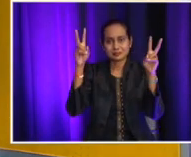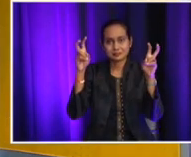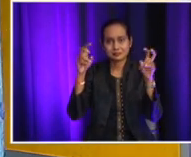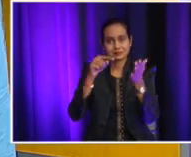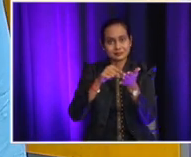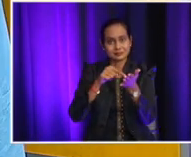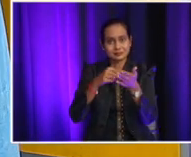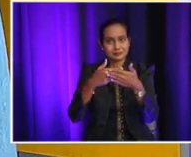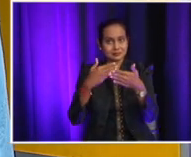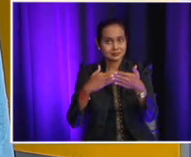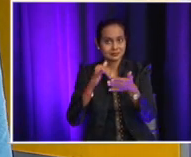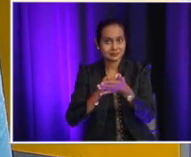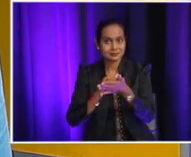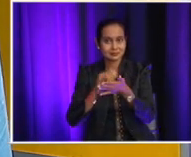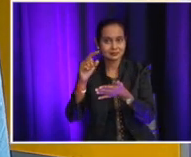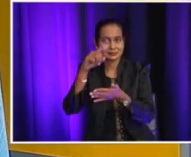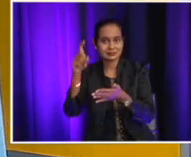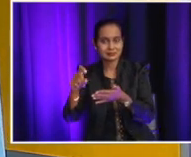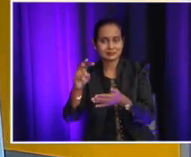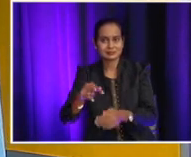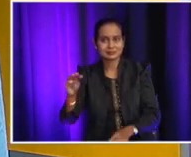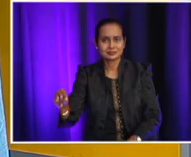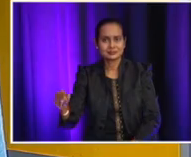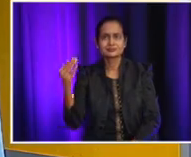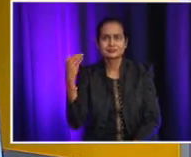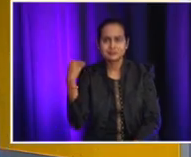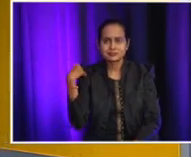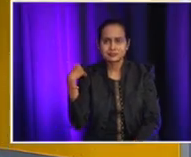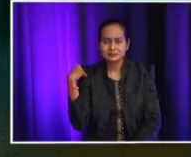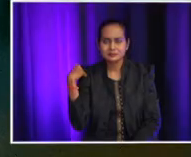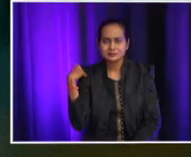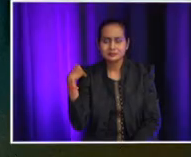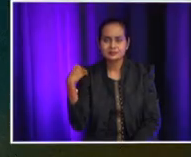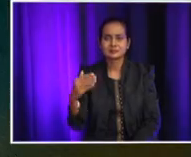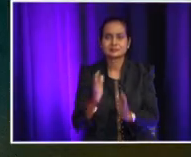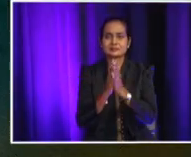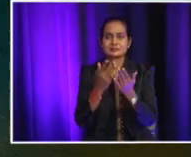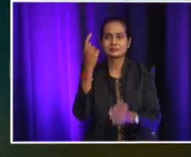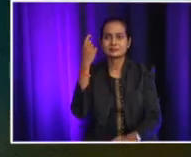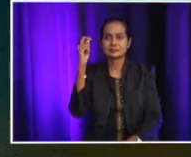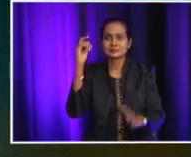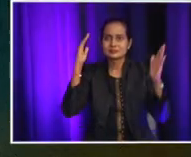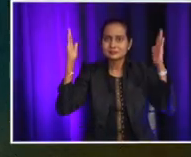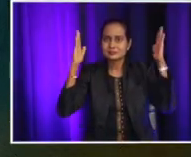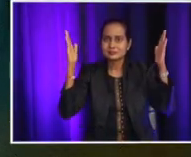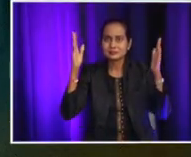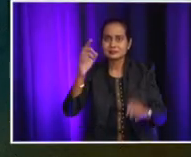tuh ya kita tanya murid-muri kita mereka ada tak buku teks bahasa Melayu nih